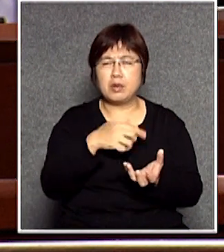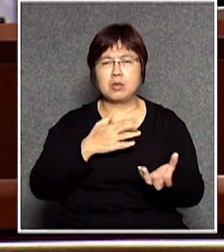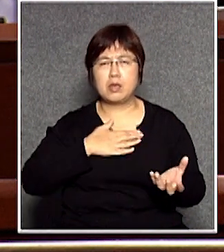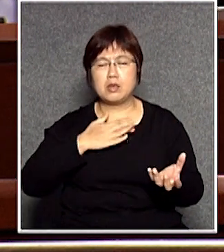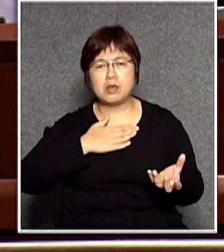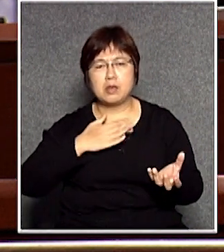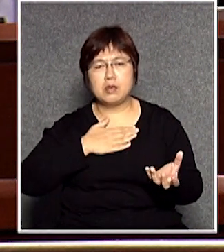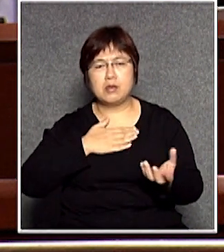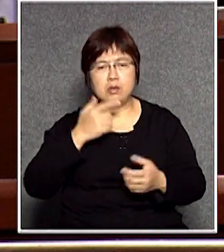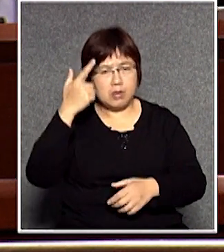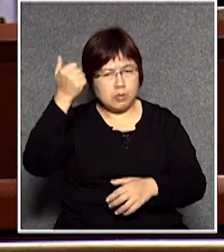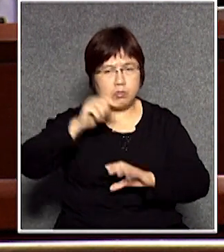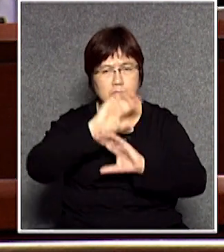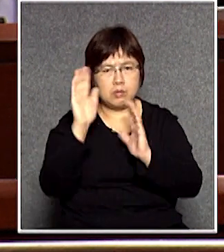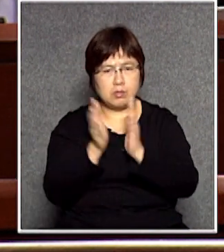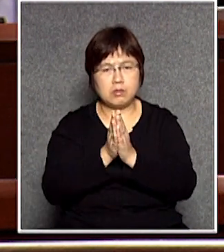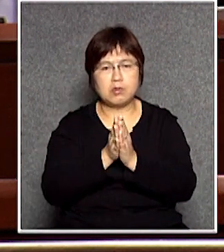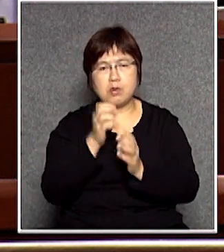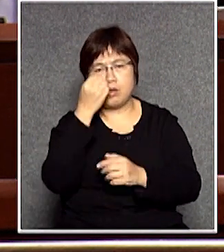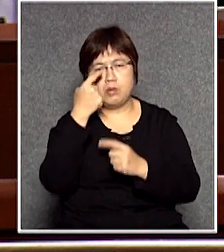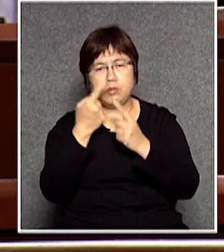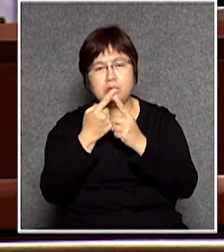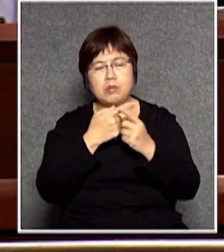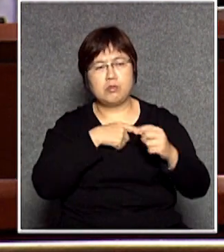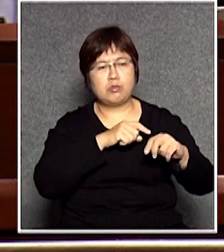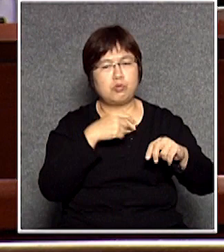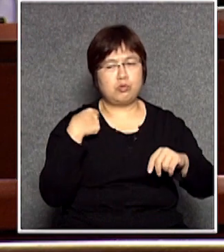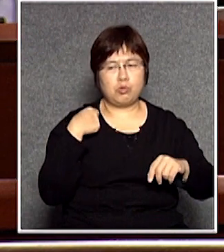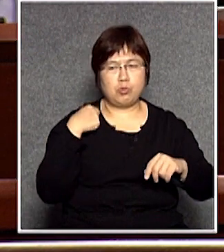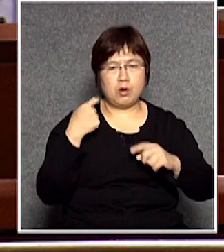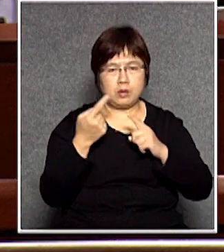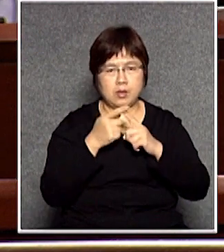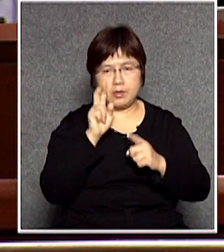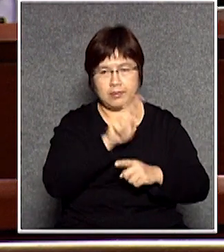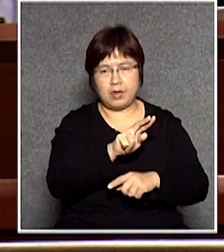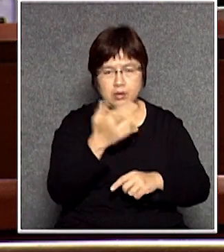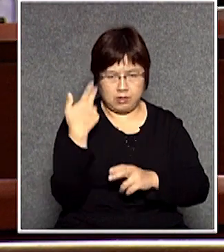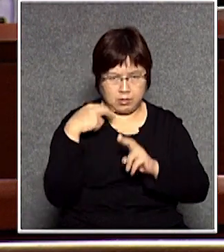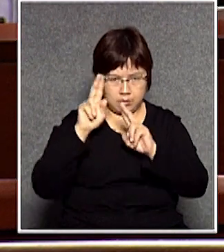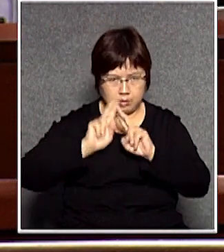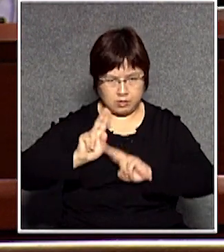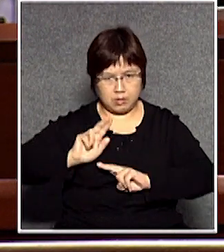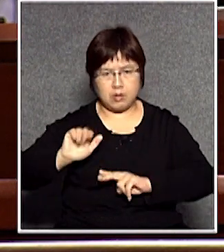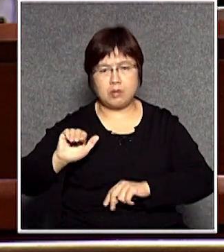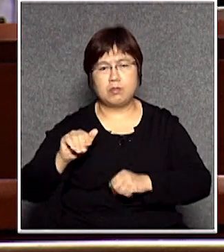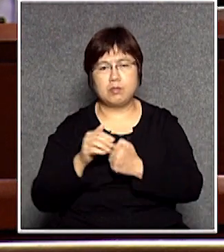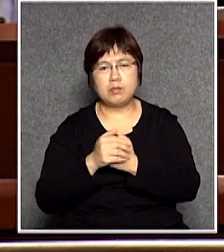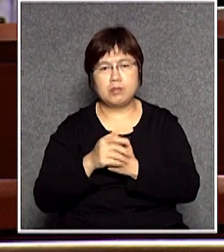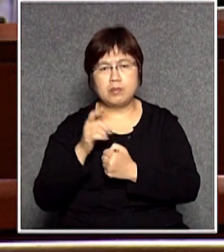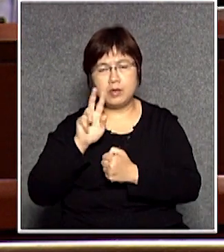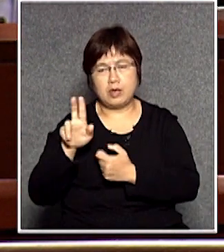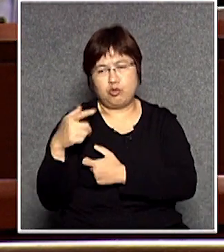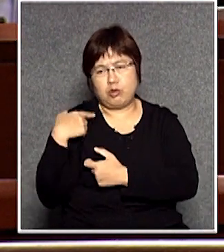望所有的香港人和中國人都可以看回歷史，當然一定要看近代